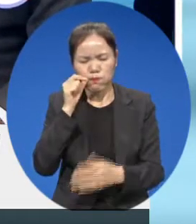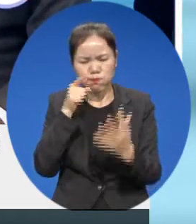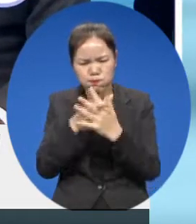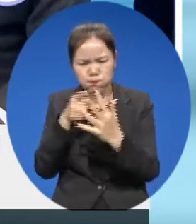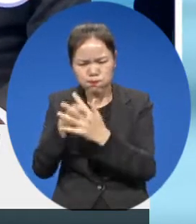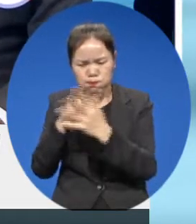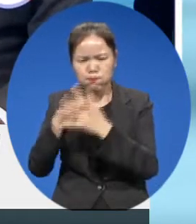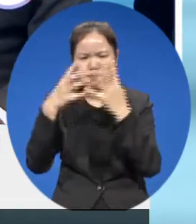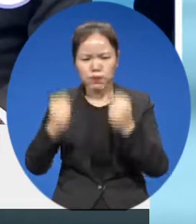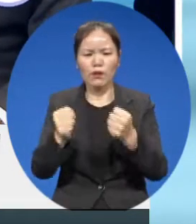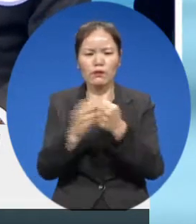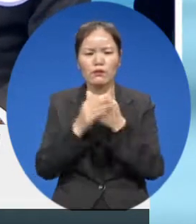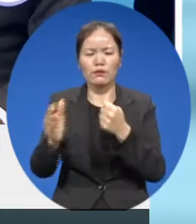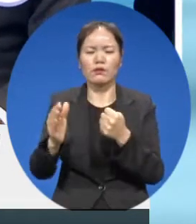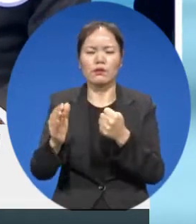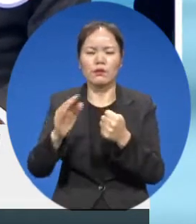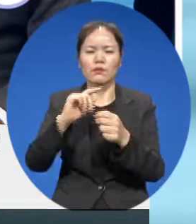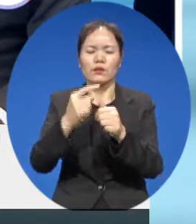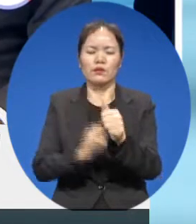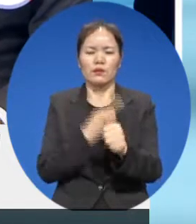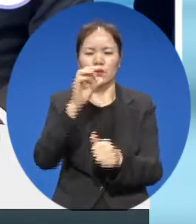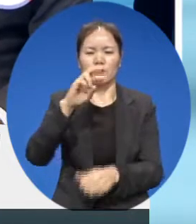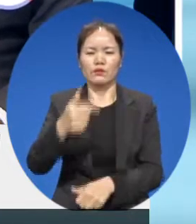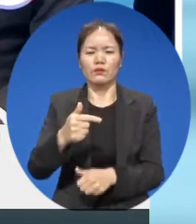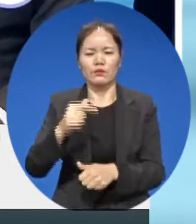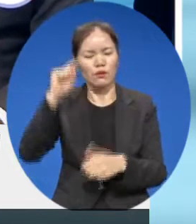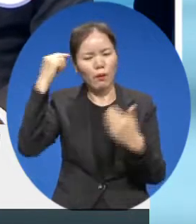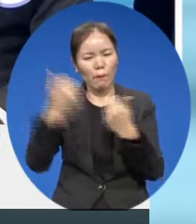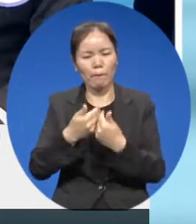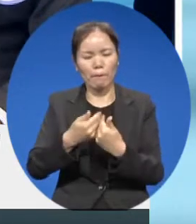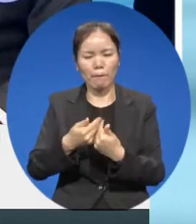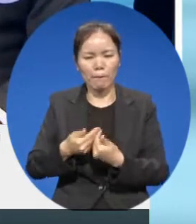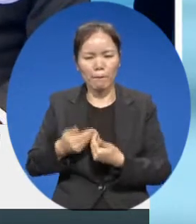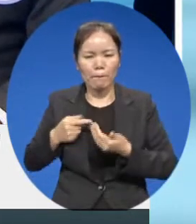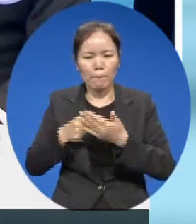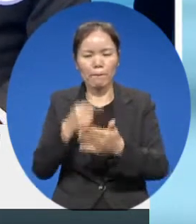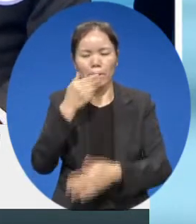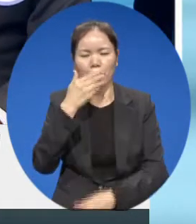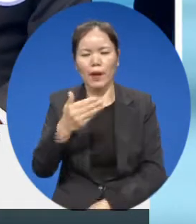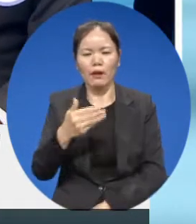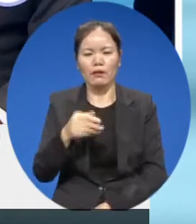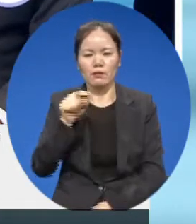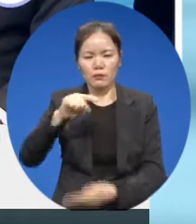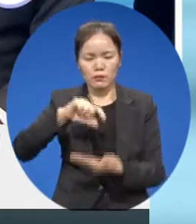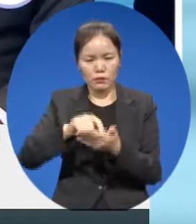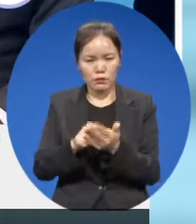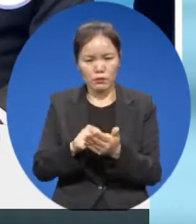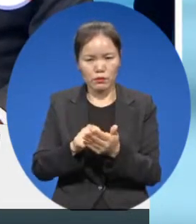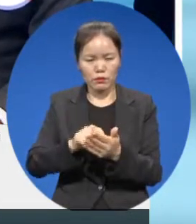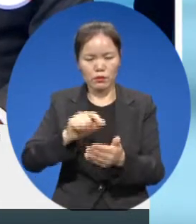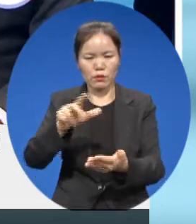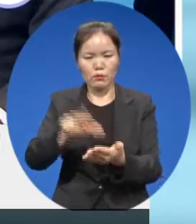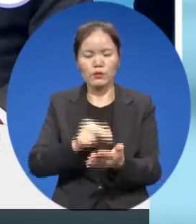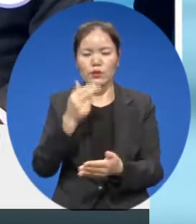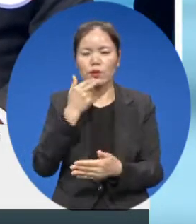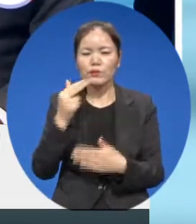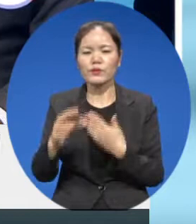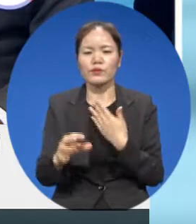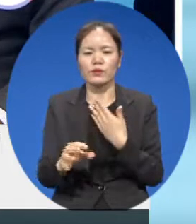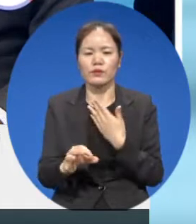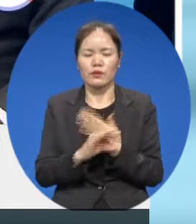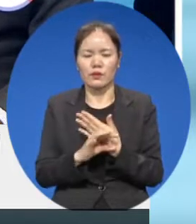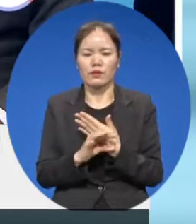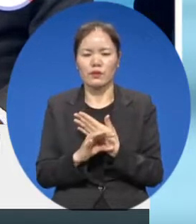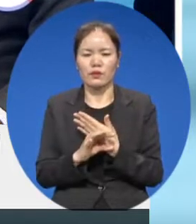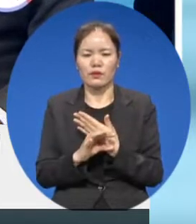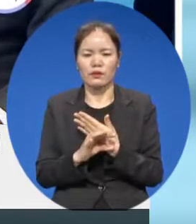총장도 반격을 할 수 있었고 법원에서 또 집행정지 가 인용 됐고 만약 이만큼의 절차에 헛점이 아니었다 며 평검사 전원의 가까운 검사들이